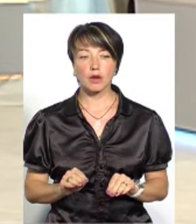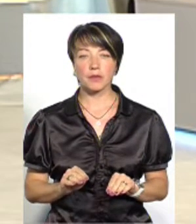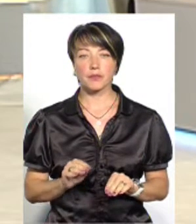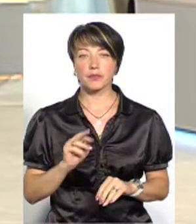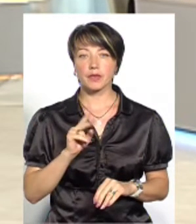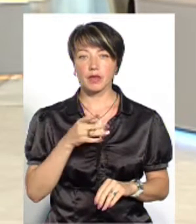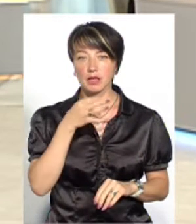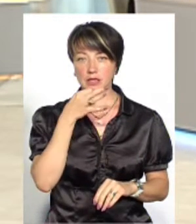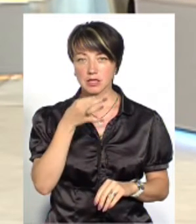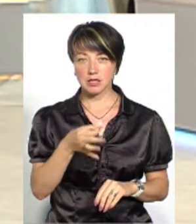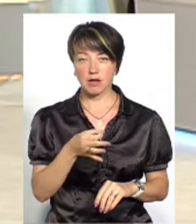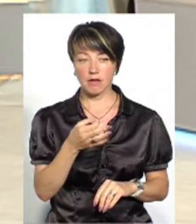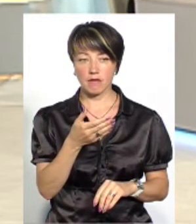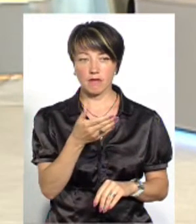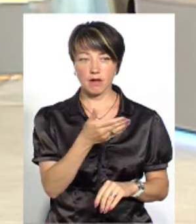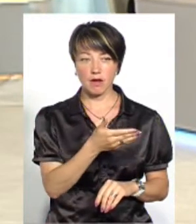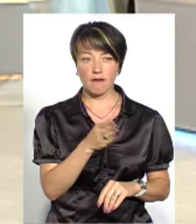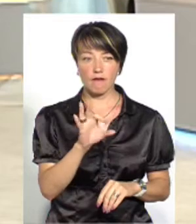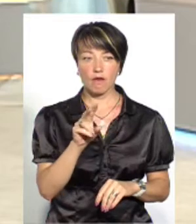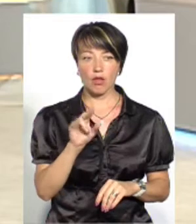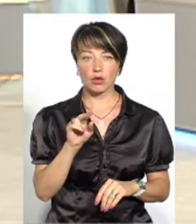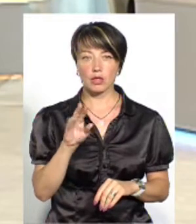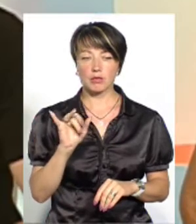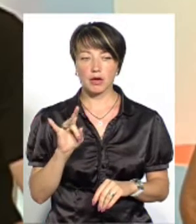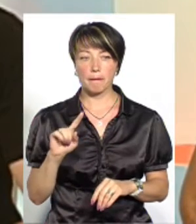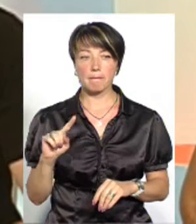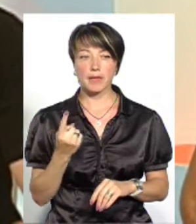сказав Володимир, після перших двох